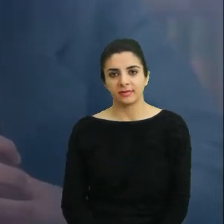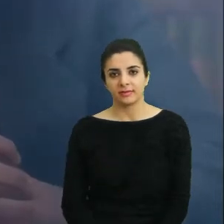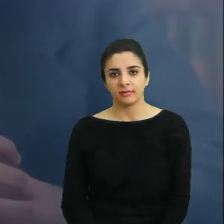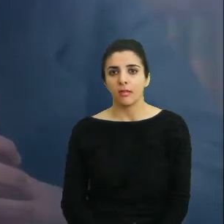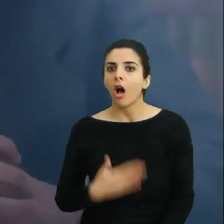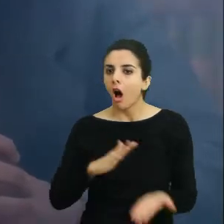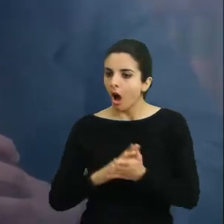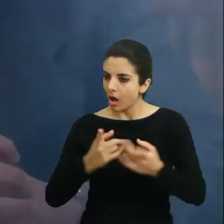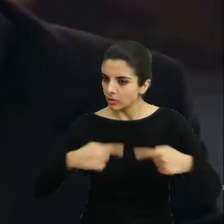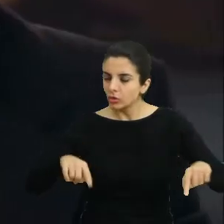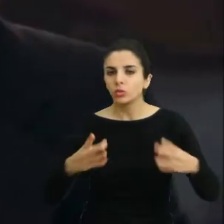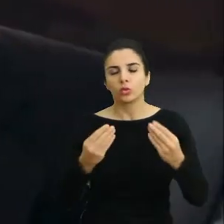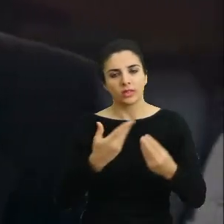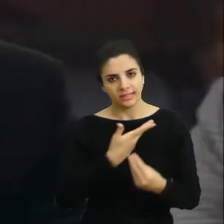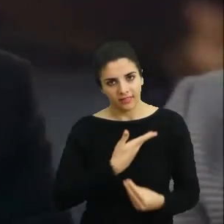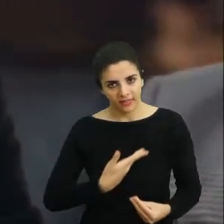Arkadaşlarımı da çok severim.